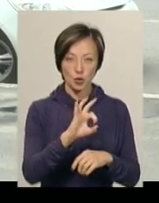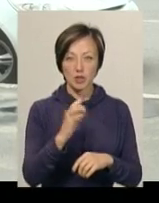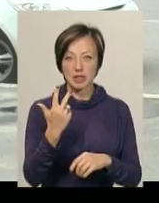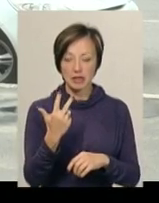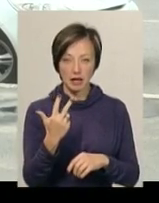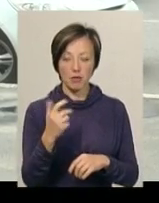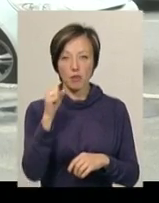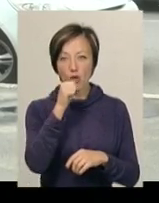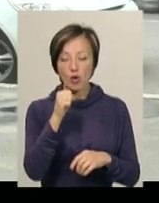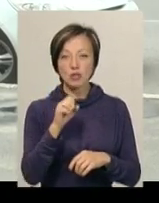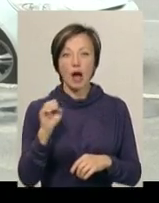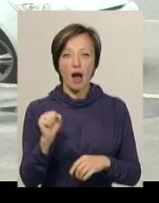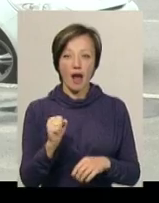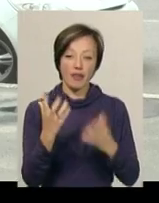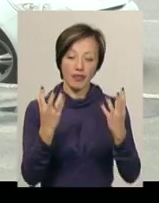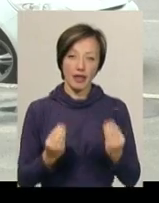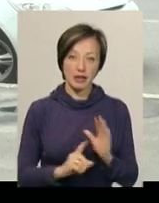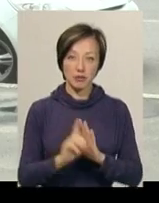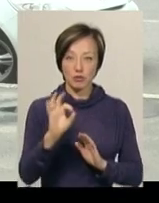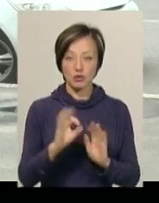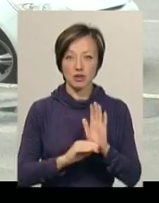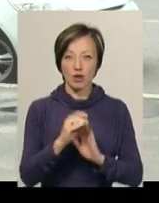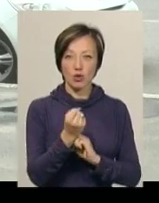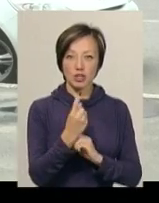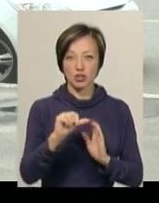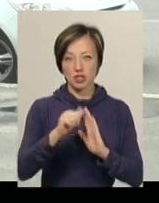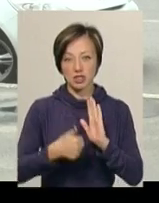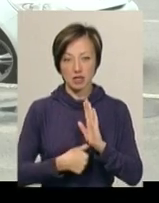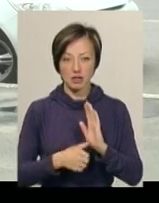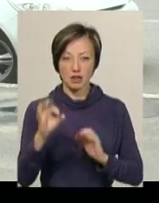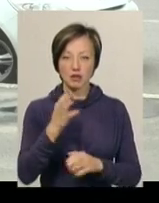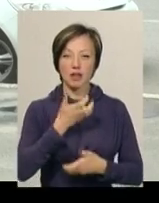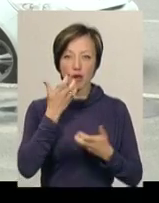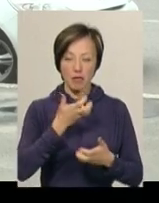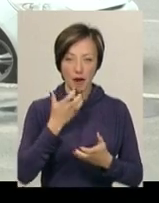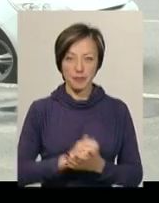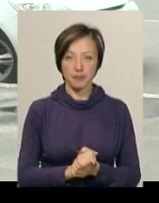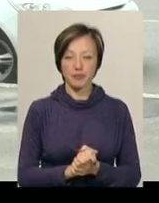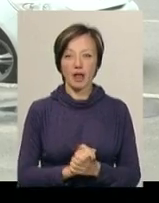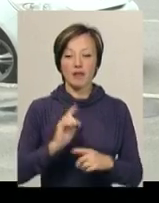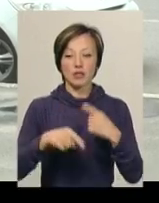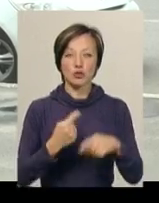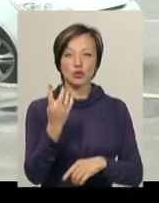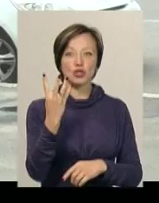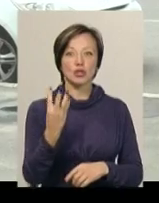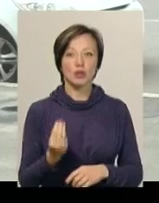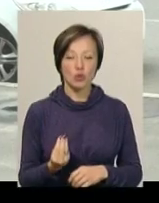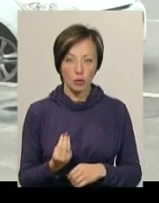градуси морозу, а денна температура підвищиться до 11-16 градусів тепла. В наступні 4